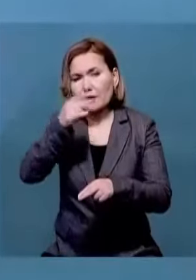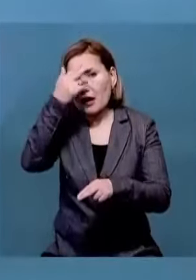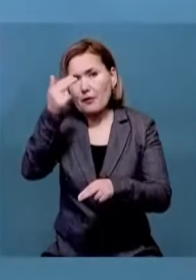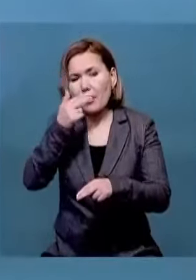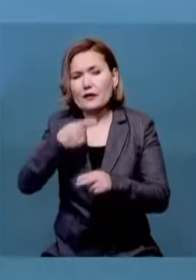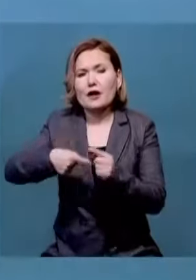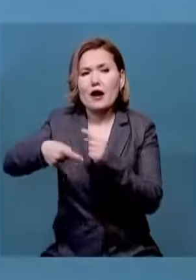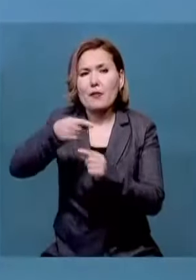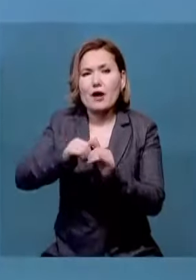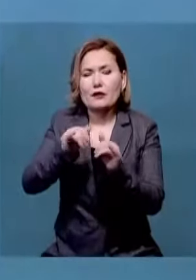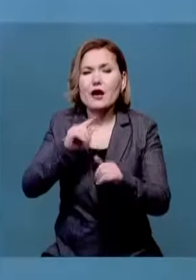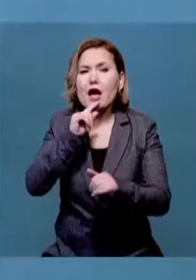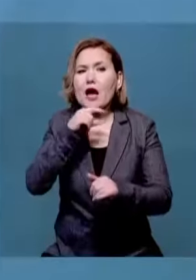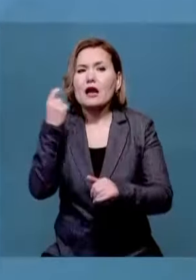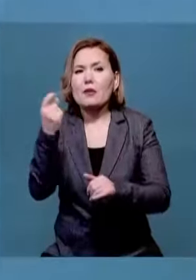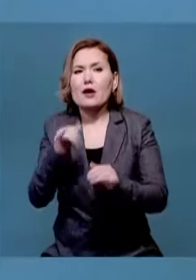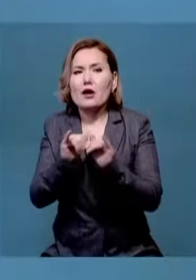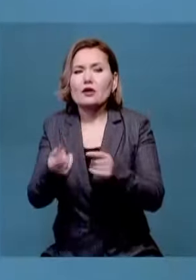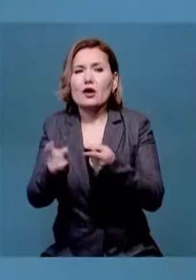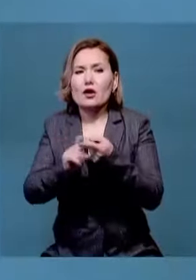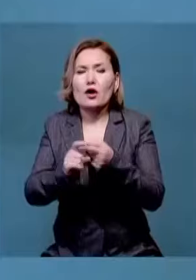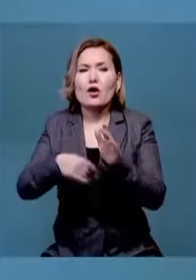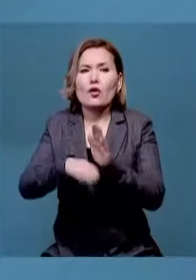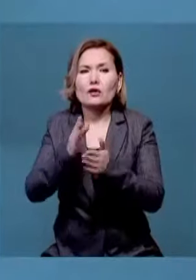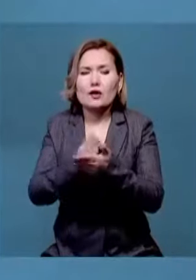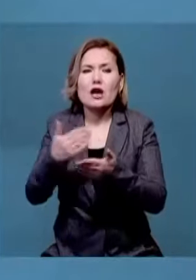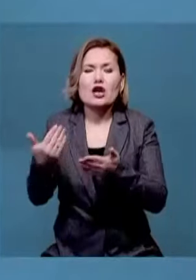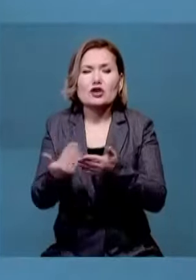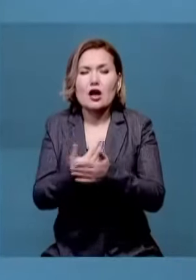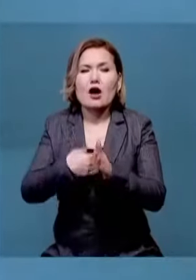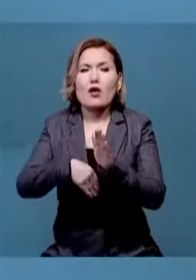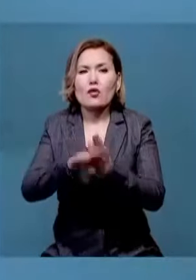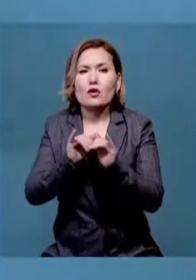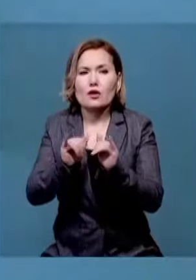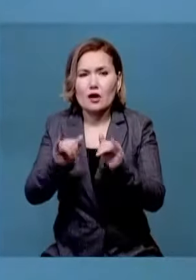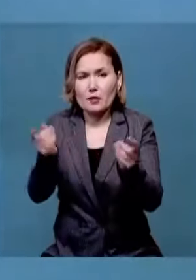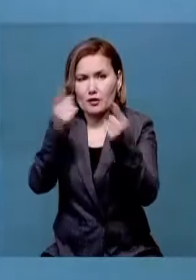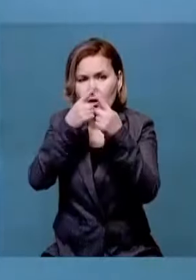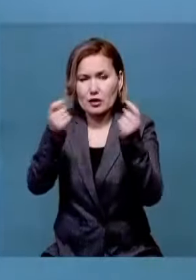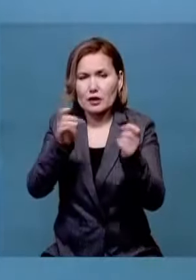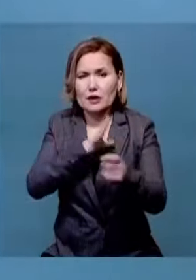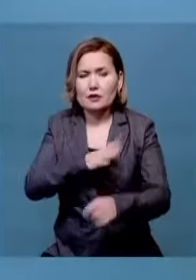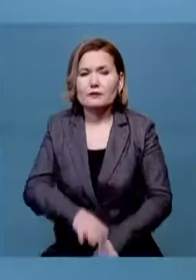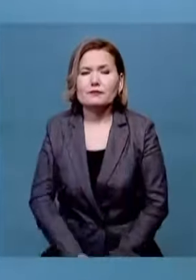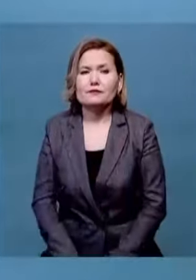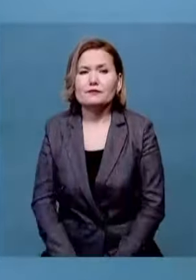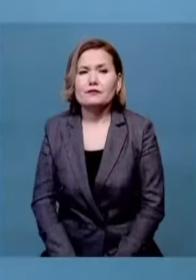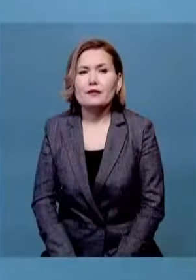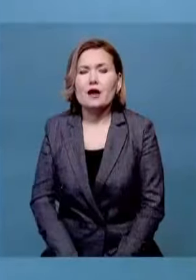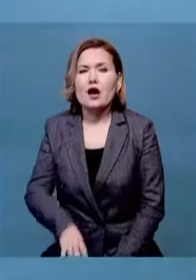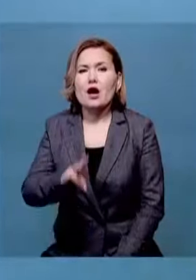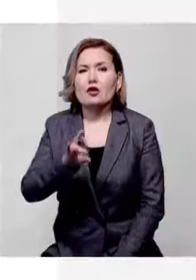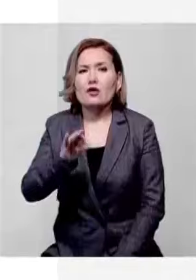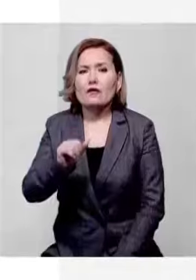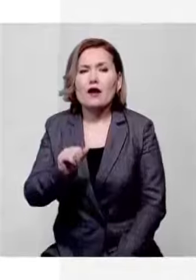арасындағы саяси және экономикалық байланыстың нығаюы ынтымақтастыққа жаңа серпін береді деп жариялады. Мысалы, Nova